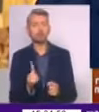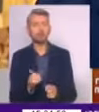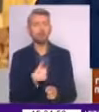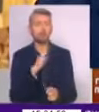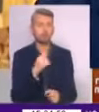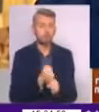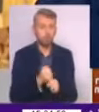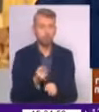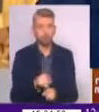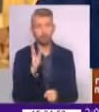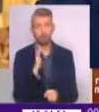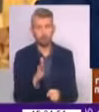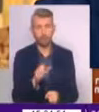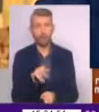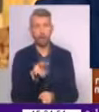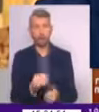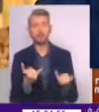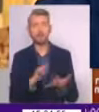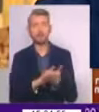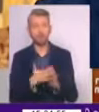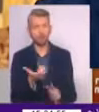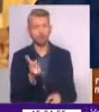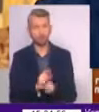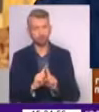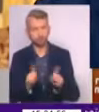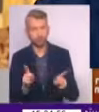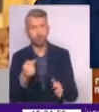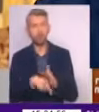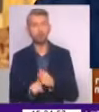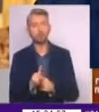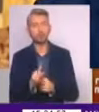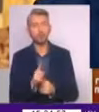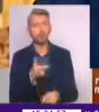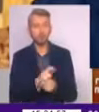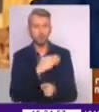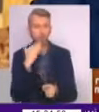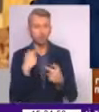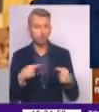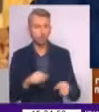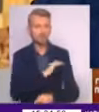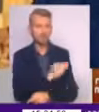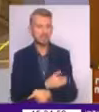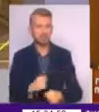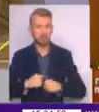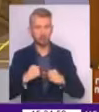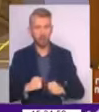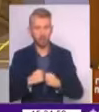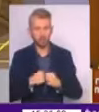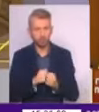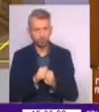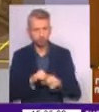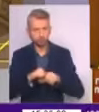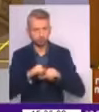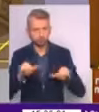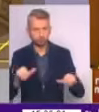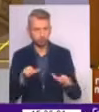Але зараз ситуація дуже неоднозначна, бо дуже багато різних сил намагаються роздмухати ситуацію. І ми